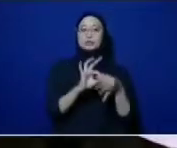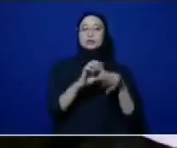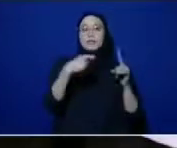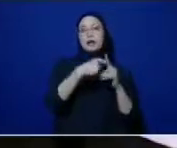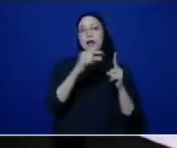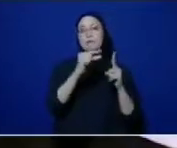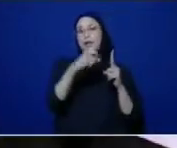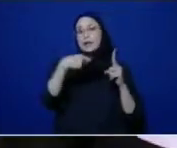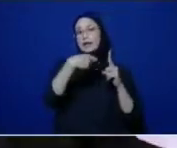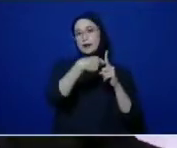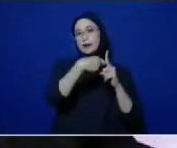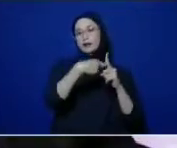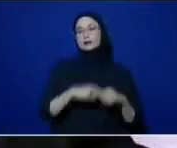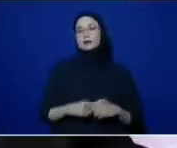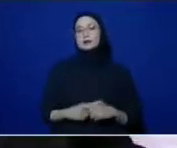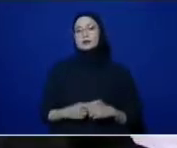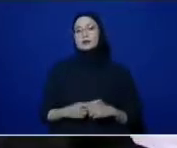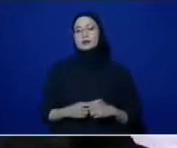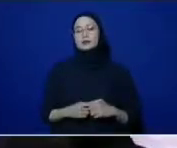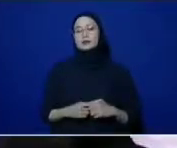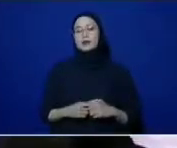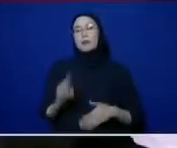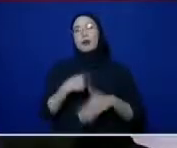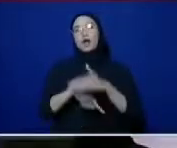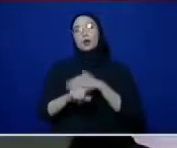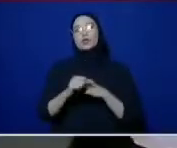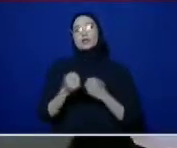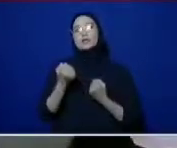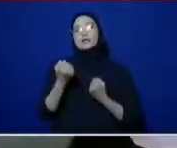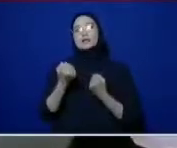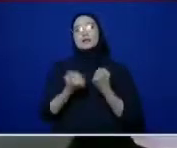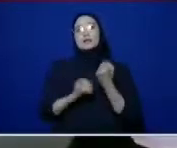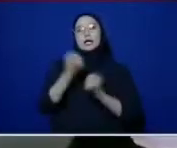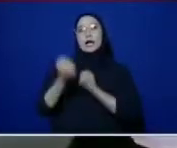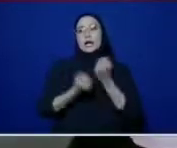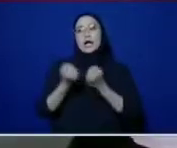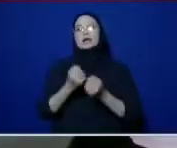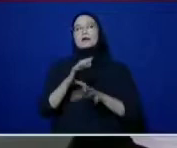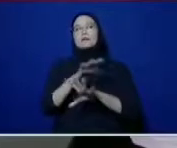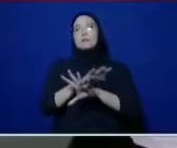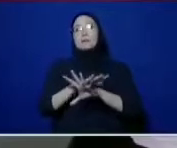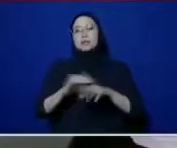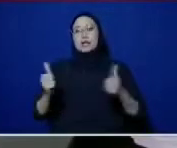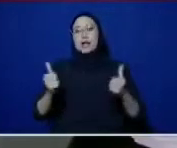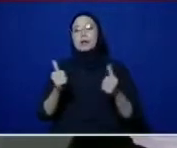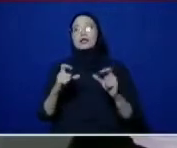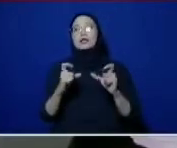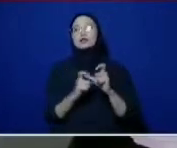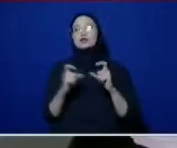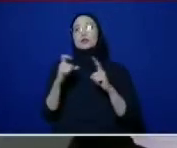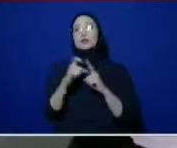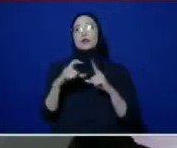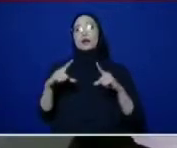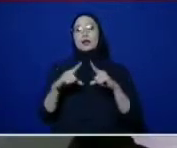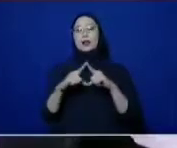KPK, yaitu melalui gerakan penyelamatan sumber daya alam.